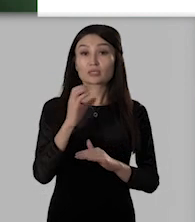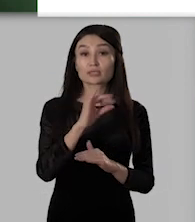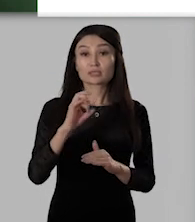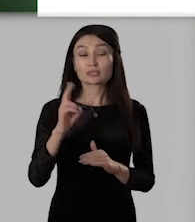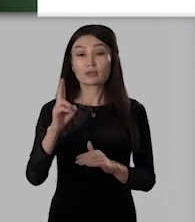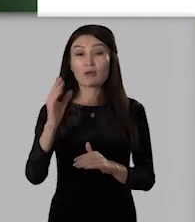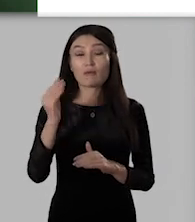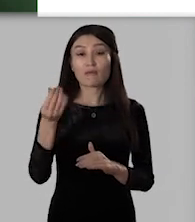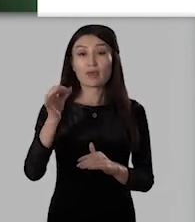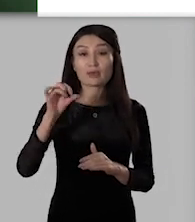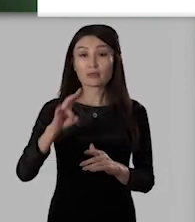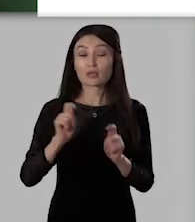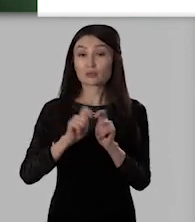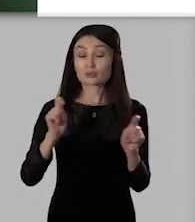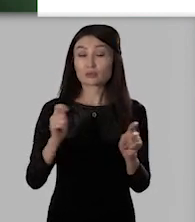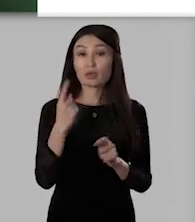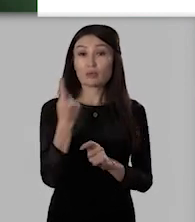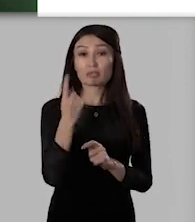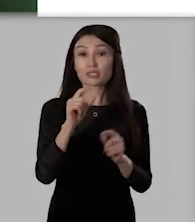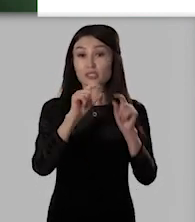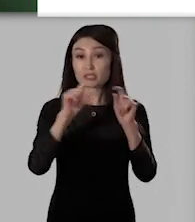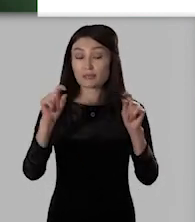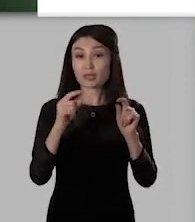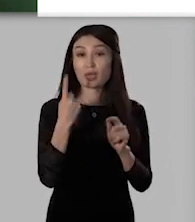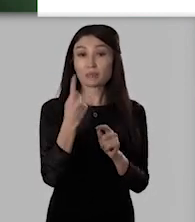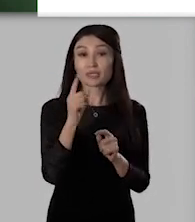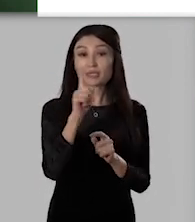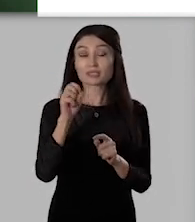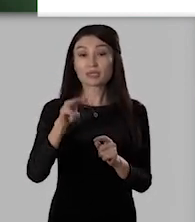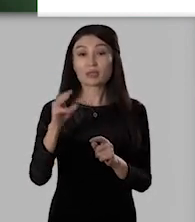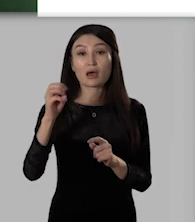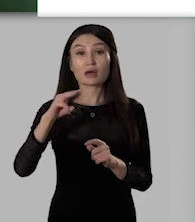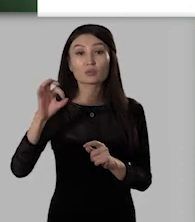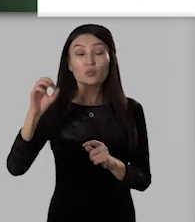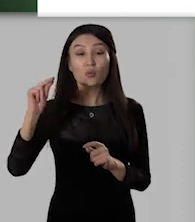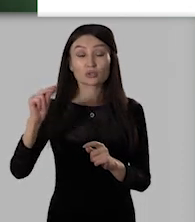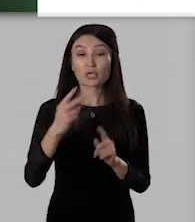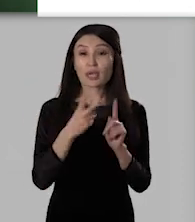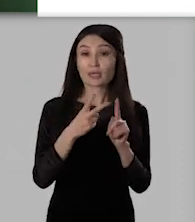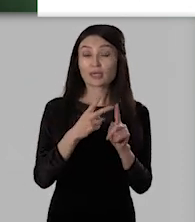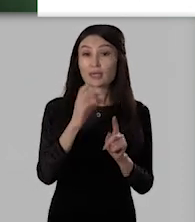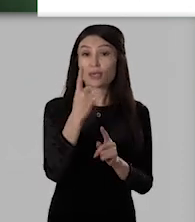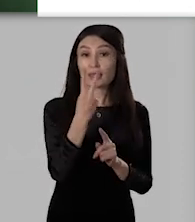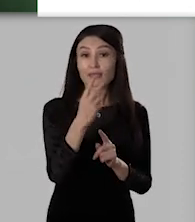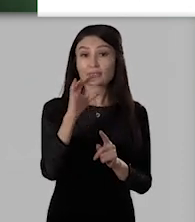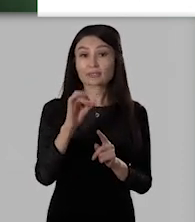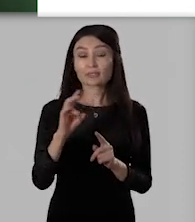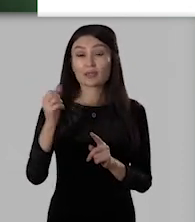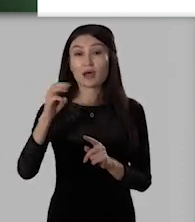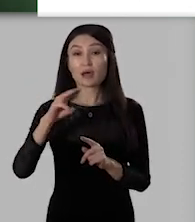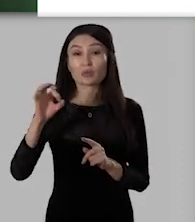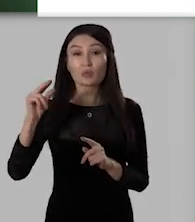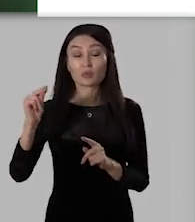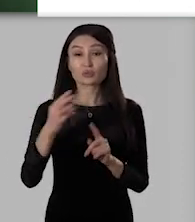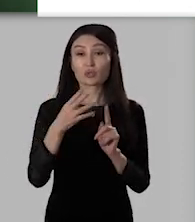цинквейн түзүүнүн шарттары: биринчи сапта бир зат атооч, экинчи сапта эки сынатооч, үчүнчү